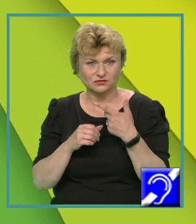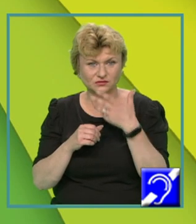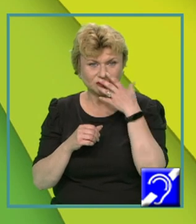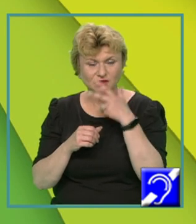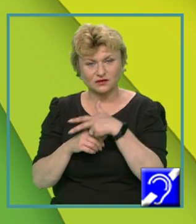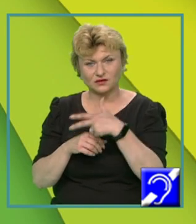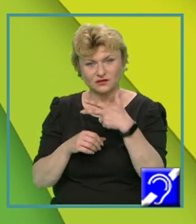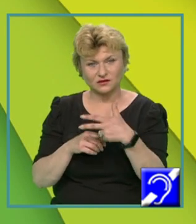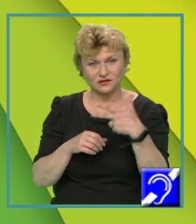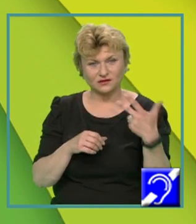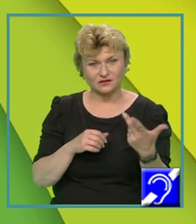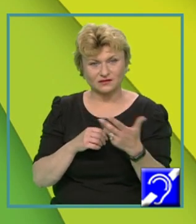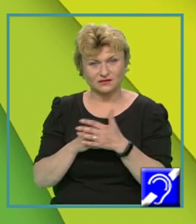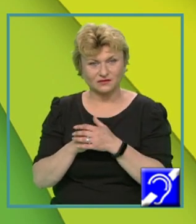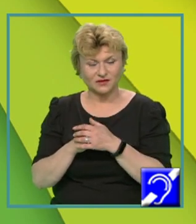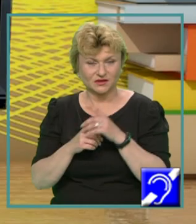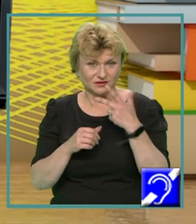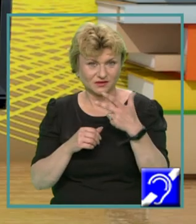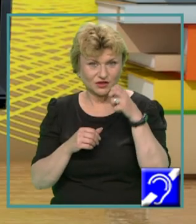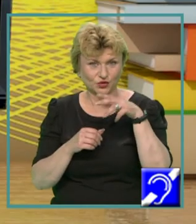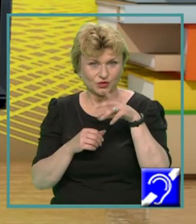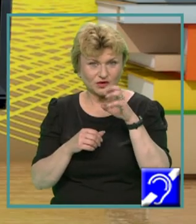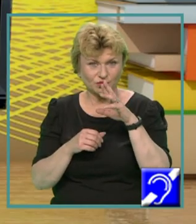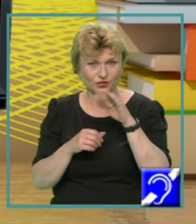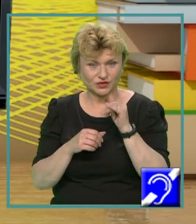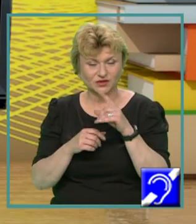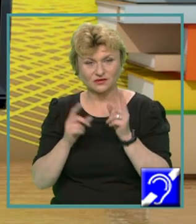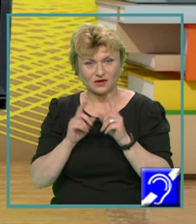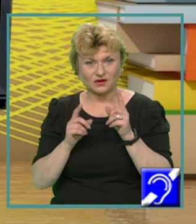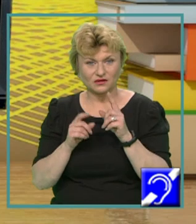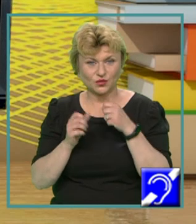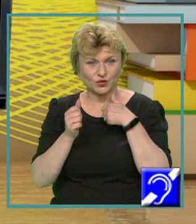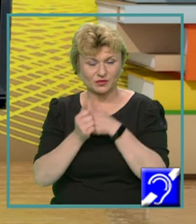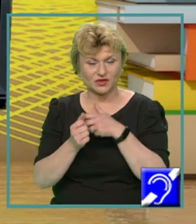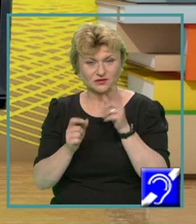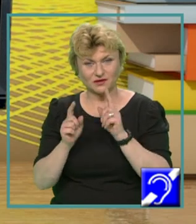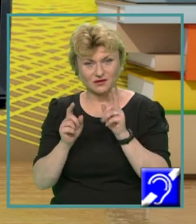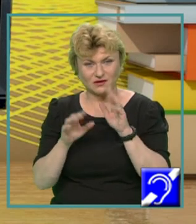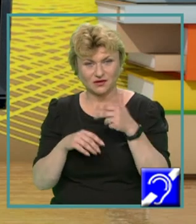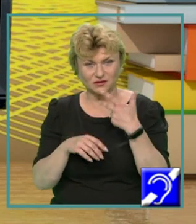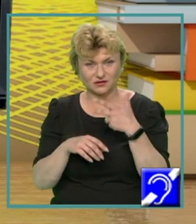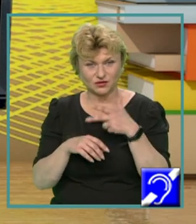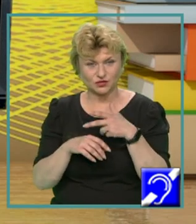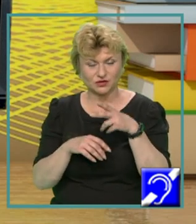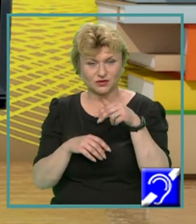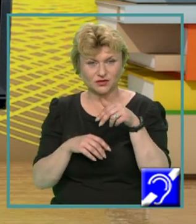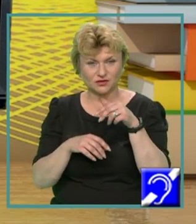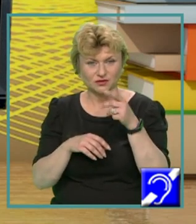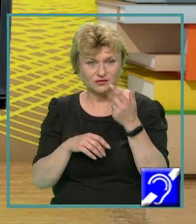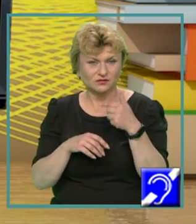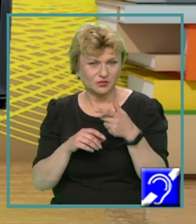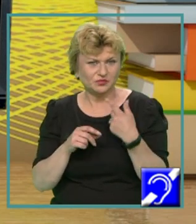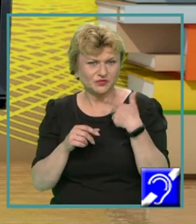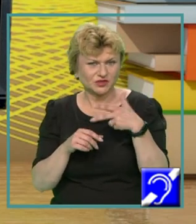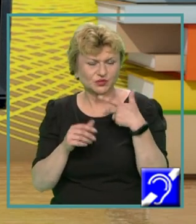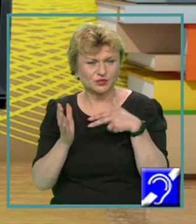câte trei, codonii sunt formați din trei nucleotide. Dacă un ADN are 300 de nucleotide, ARN-ul mesager are 300